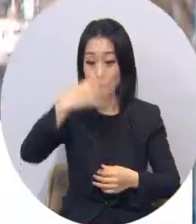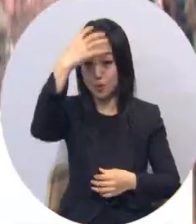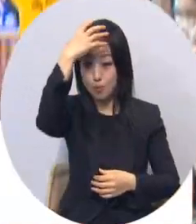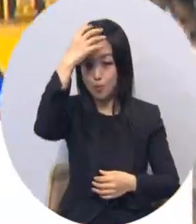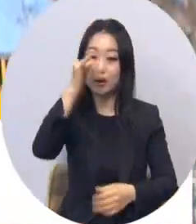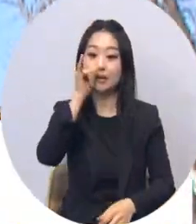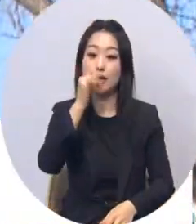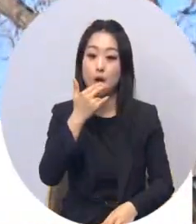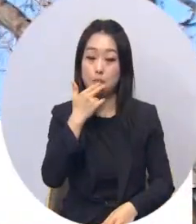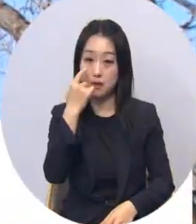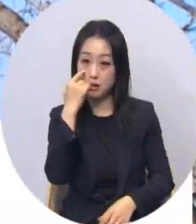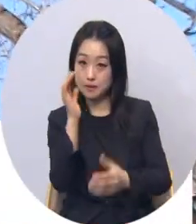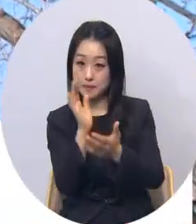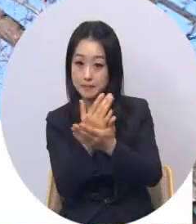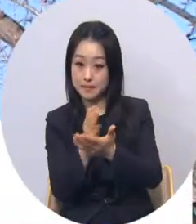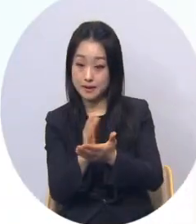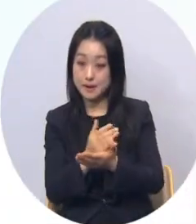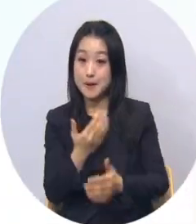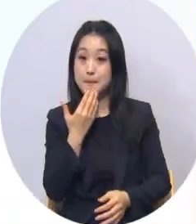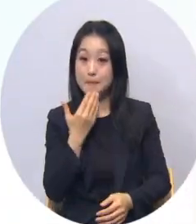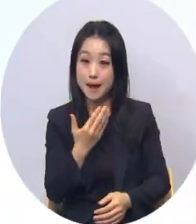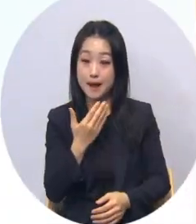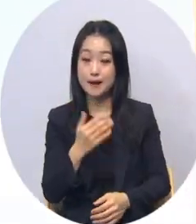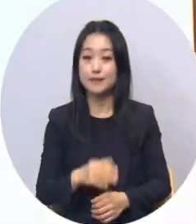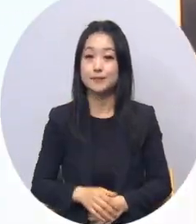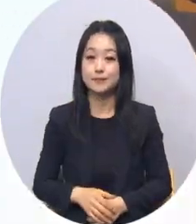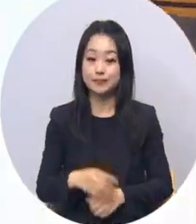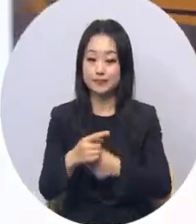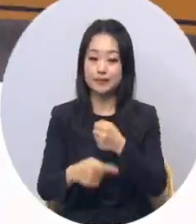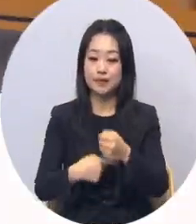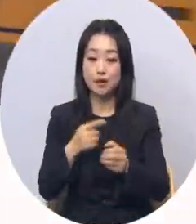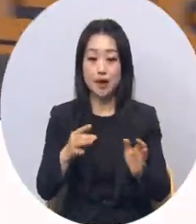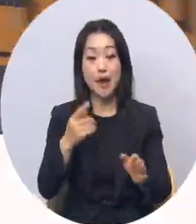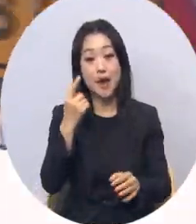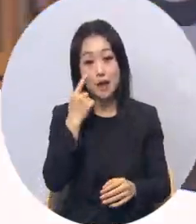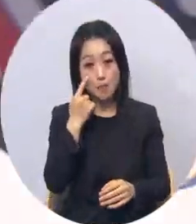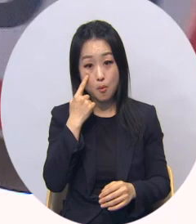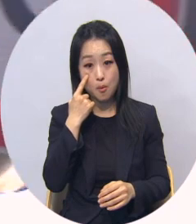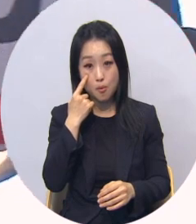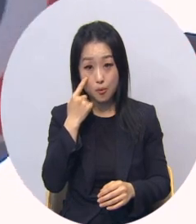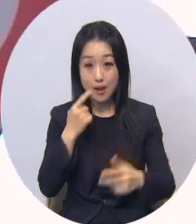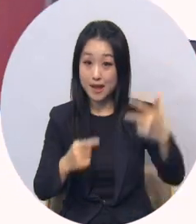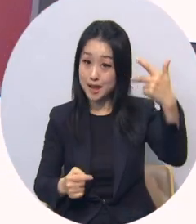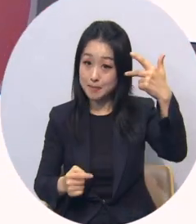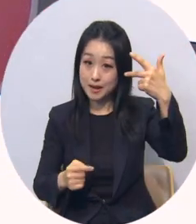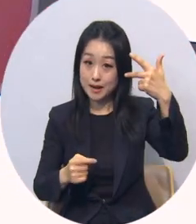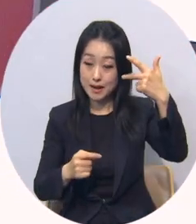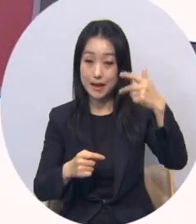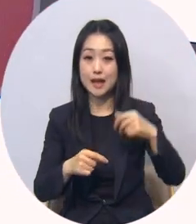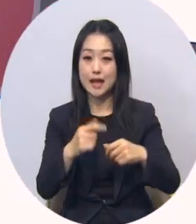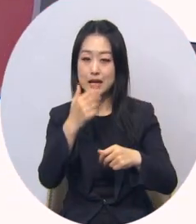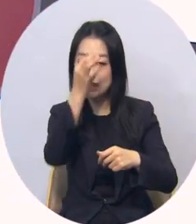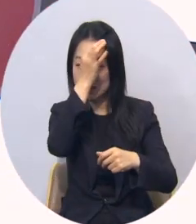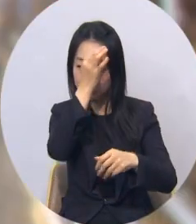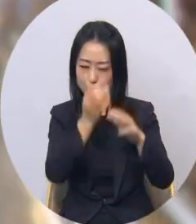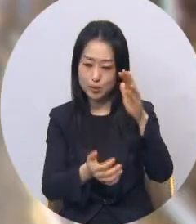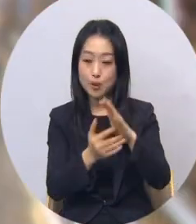식별 가능한 기능을 탑재한 겁니다 경찰은 1년간 시험 운영하며 무인 카메라의 판독 기능을